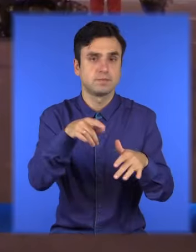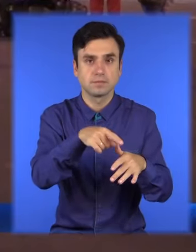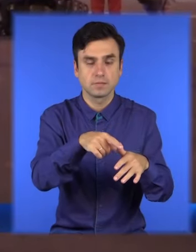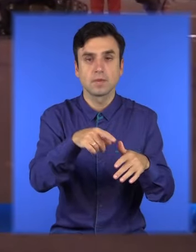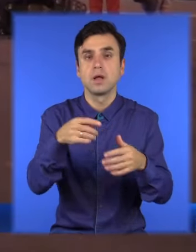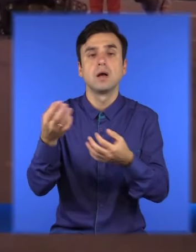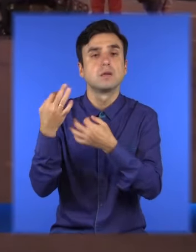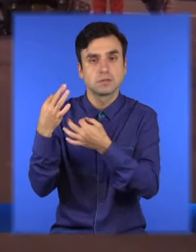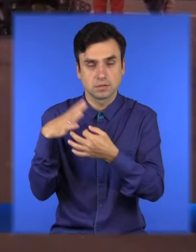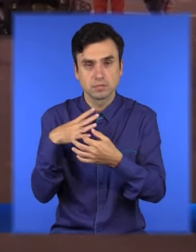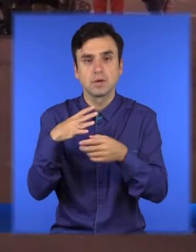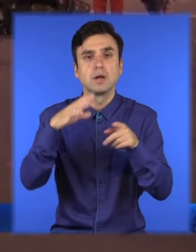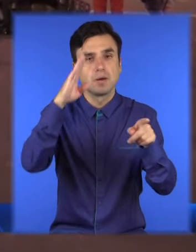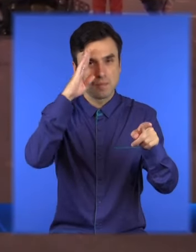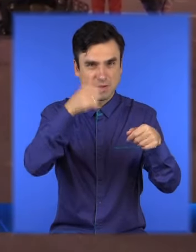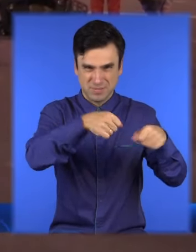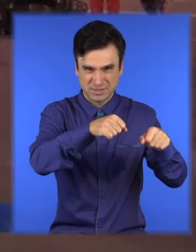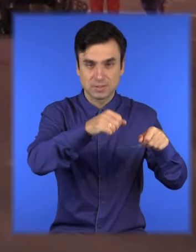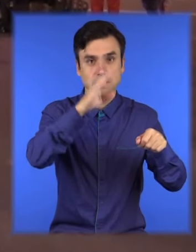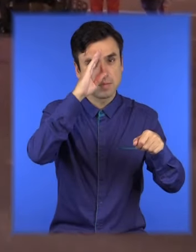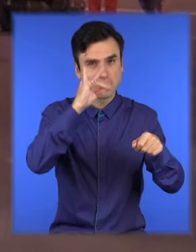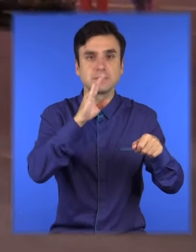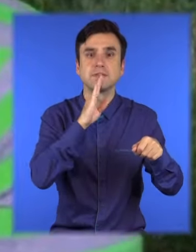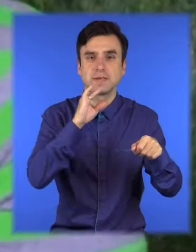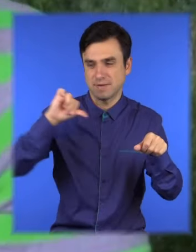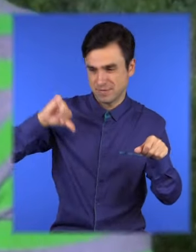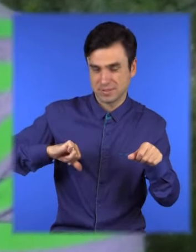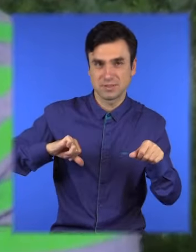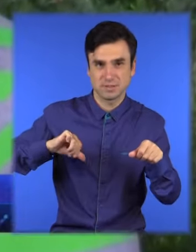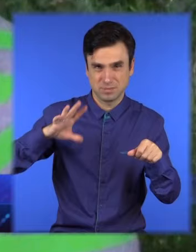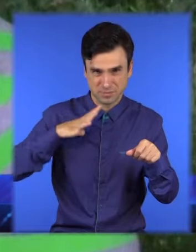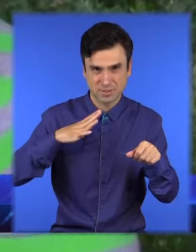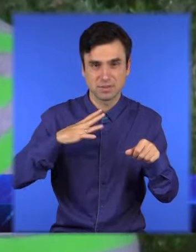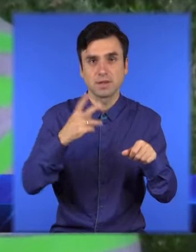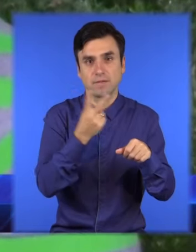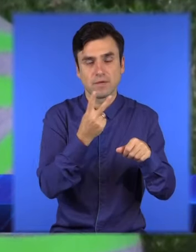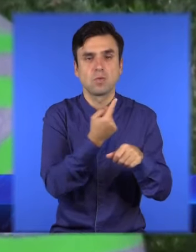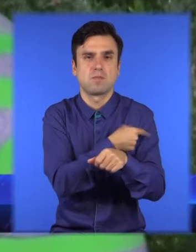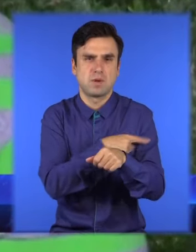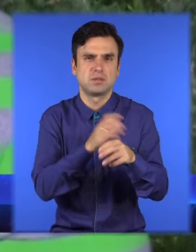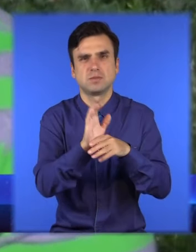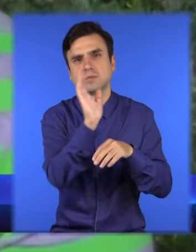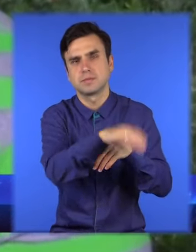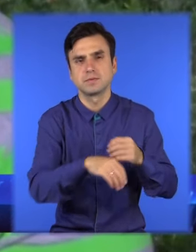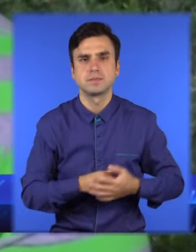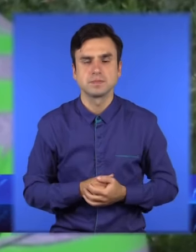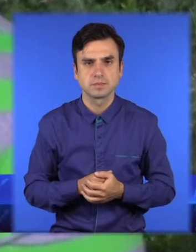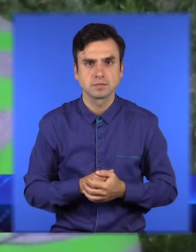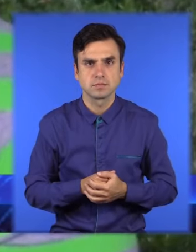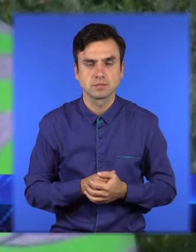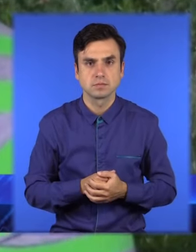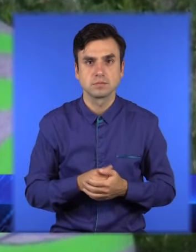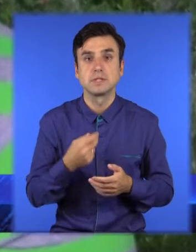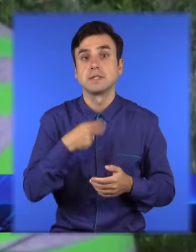допомога госпіталізувала чоловіка та дівчину, які їхали на мотоциклі. Ну, ми бачили, що тут і тут мотоцикл, їхали з однієї сторони. Ми тільки